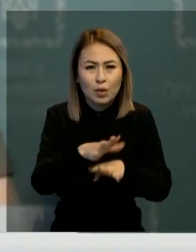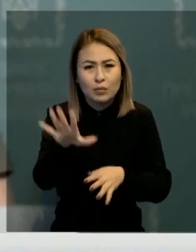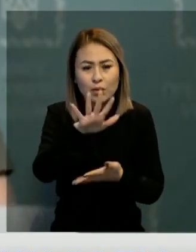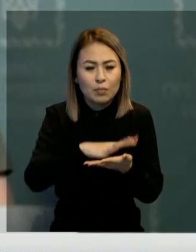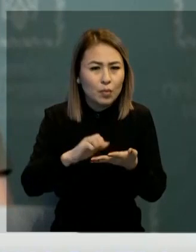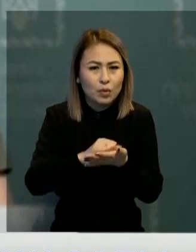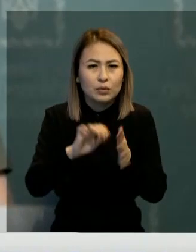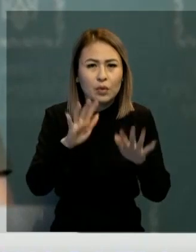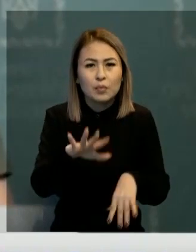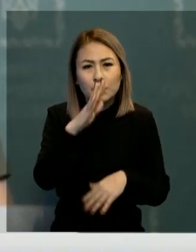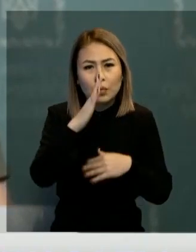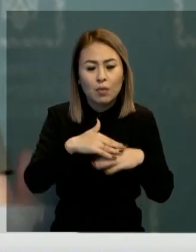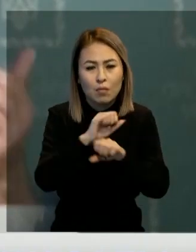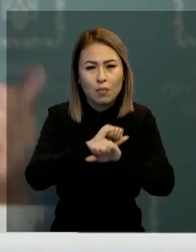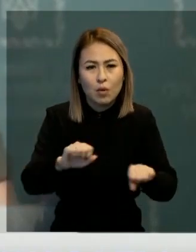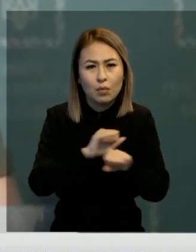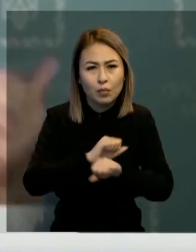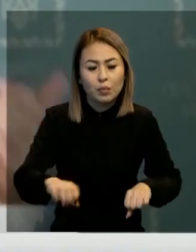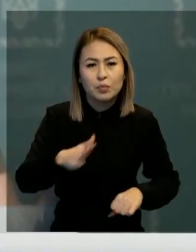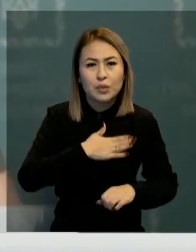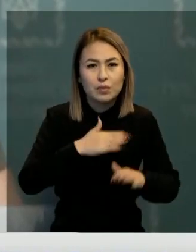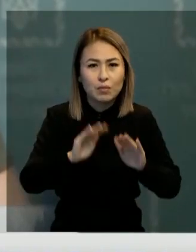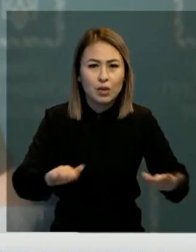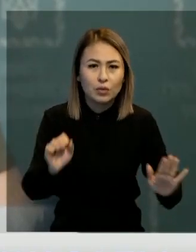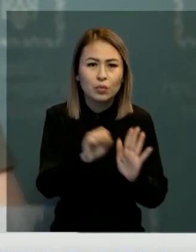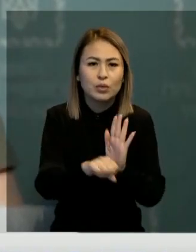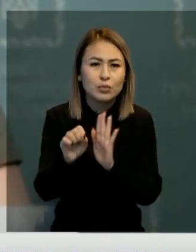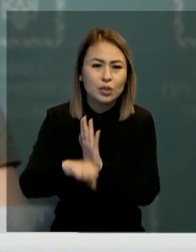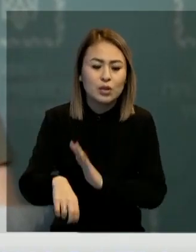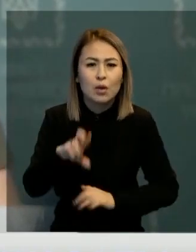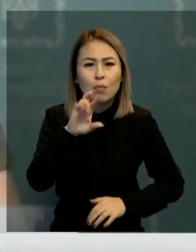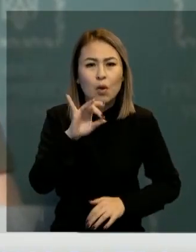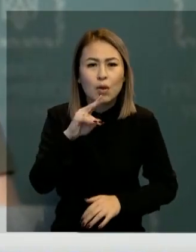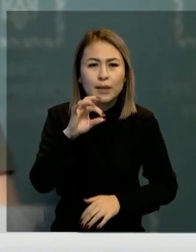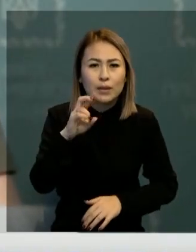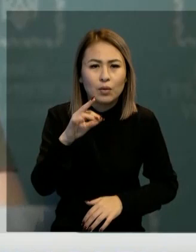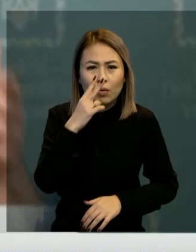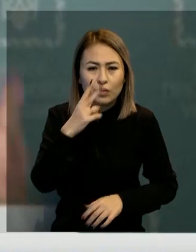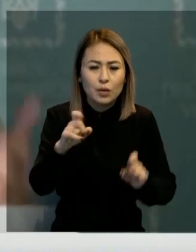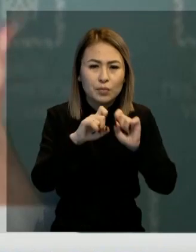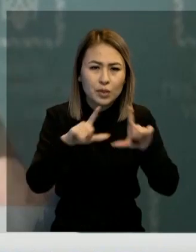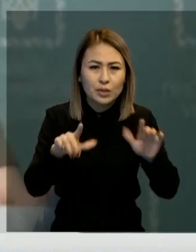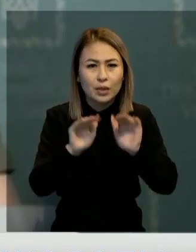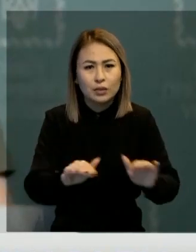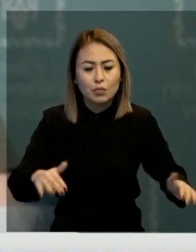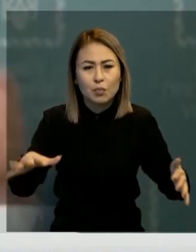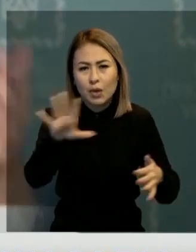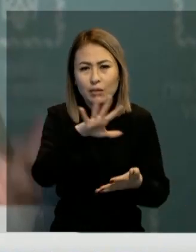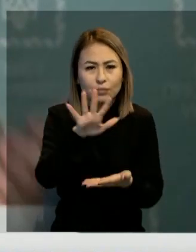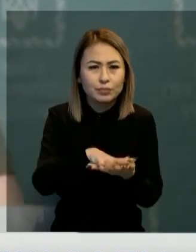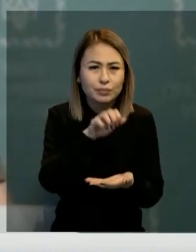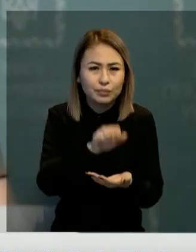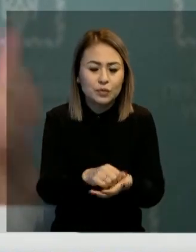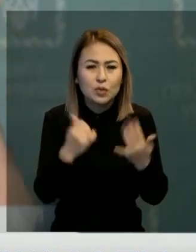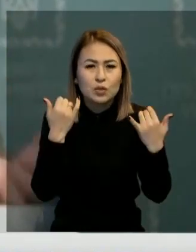500 келілік бомбаларға қараңыздар. Олар біздің балаларды өлтіріп жатыр. Бородянкаға қараңыздар. Мектептер, балабақшаларды қиратты.